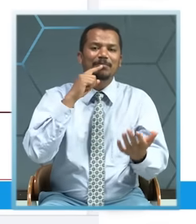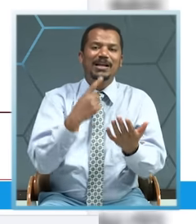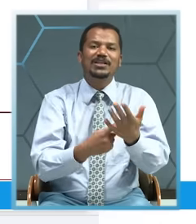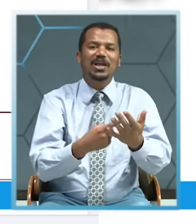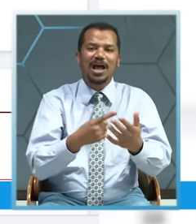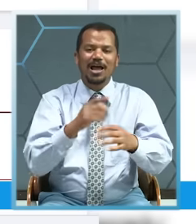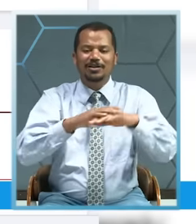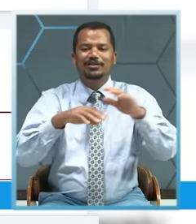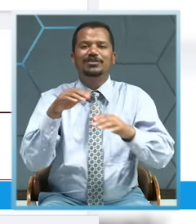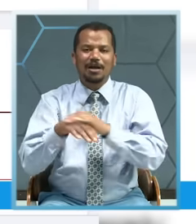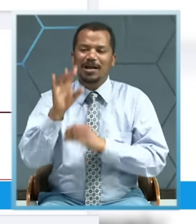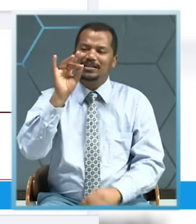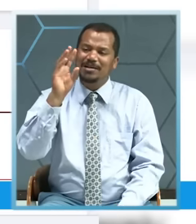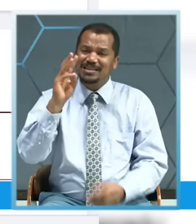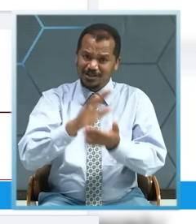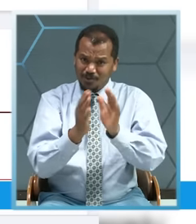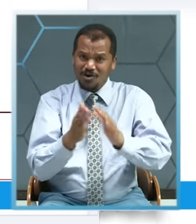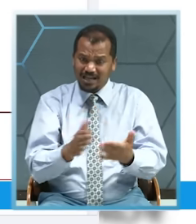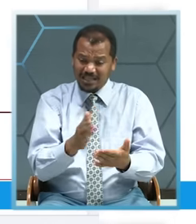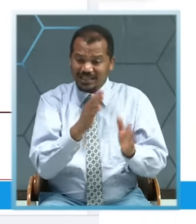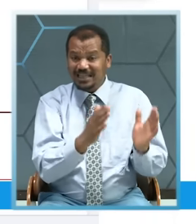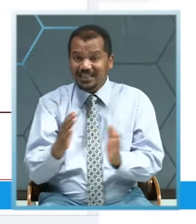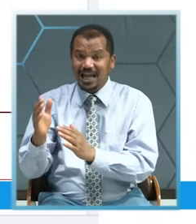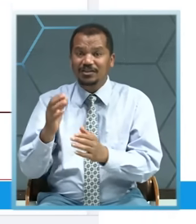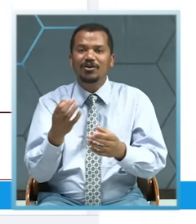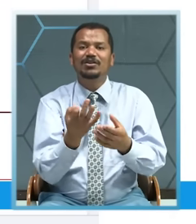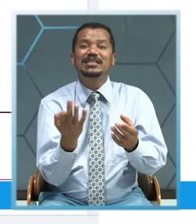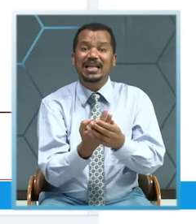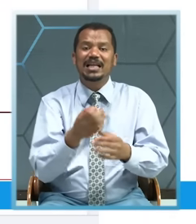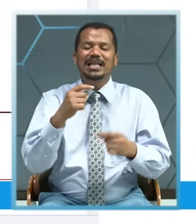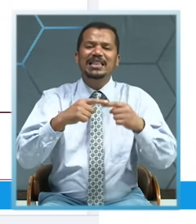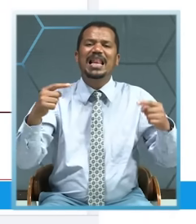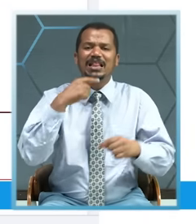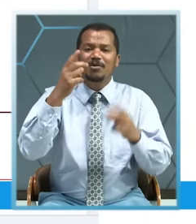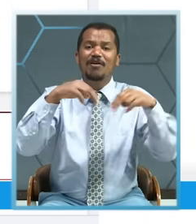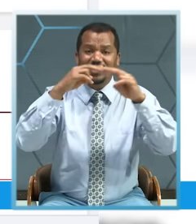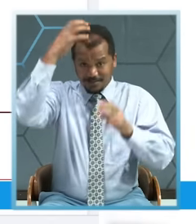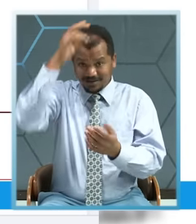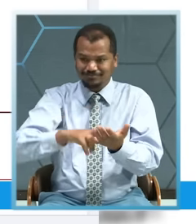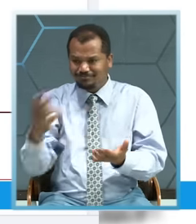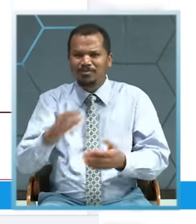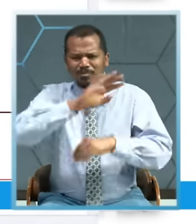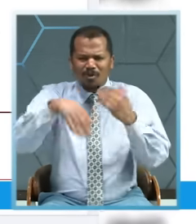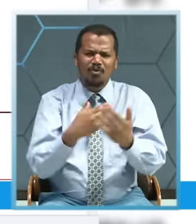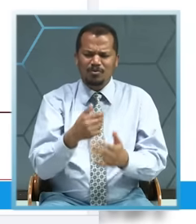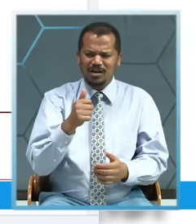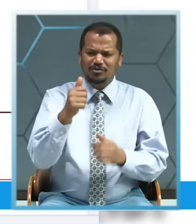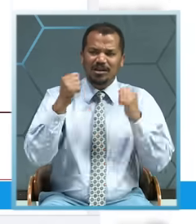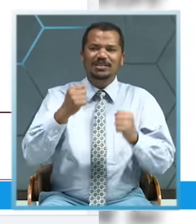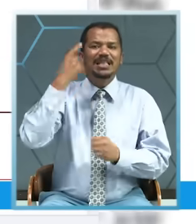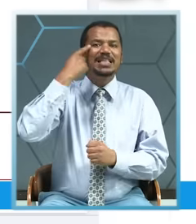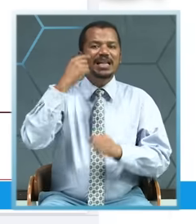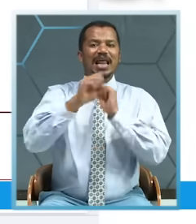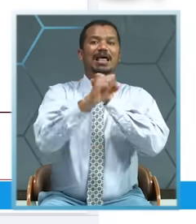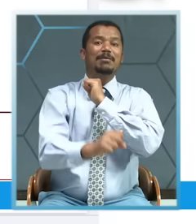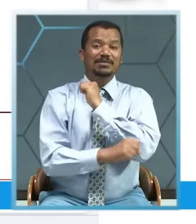የኢሳት መረጃ ምንጮች እጅ የገባው። ባለ 86 በሆነ ገጽ የተዘጋጀው ሰነድ ጣላት የሚለውን የፌደራል መንግስትን በመጣል በሁሉም መልኩ